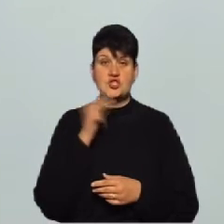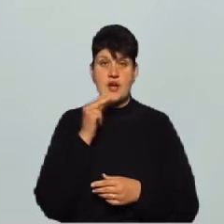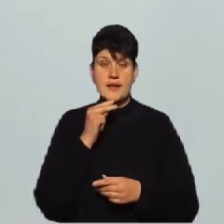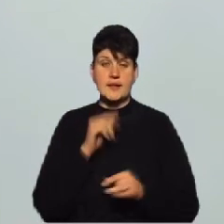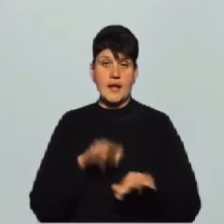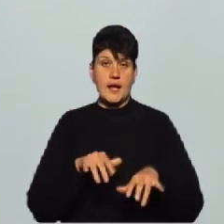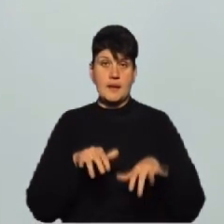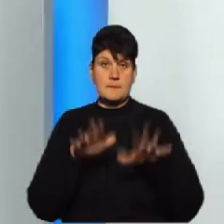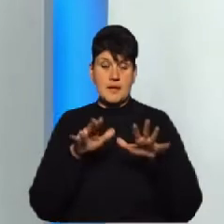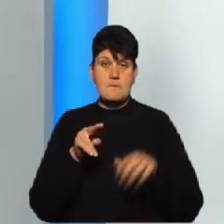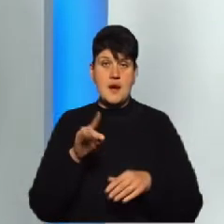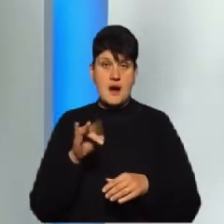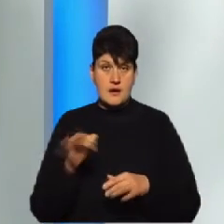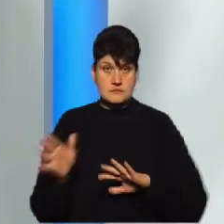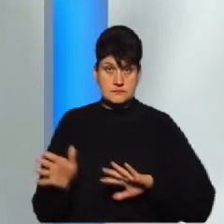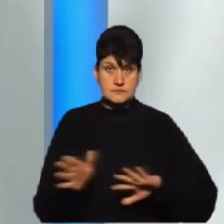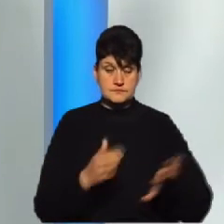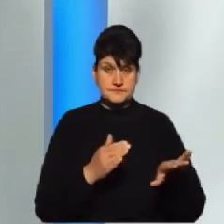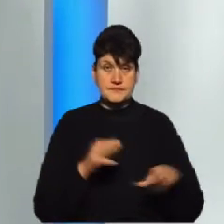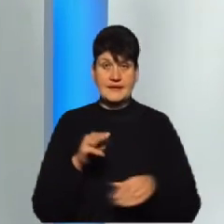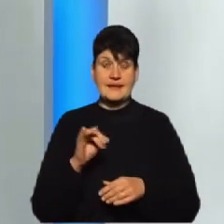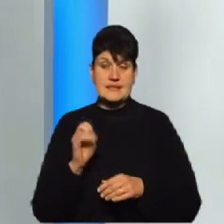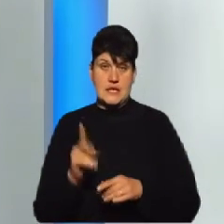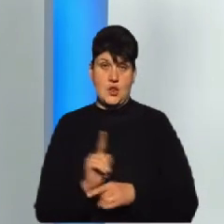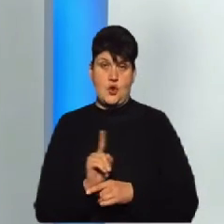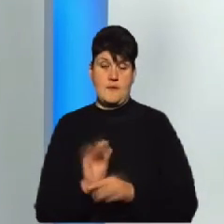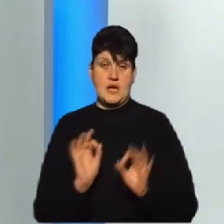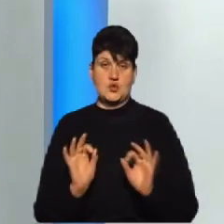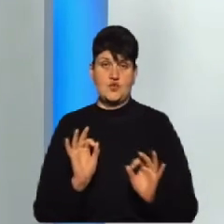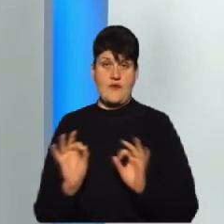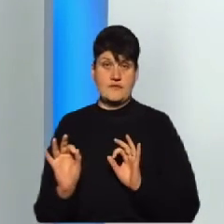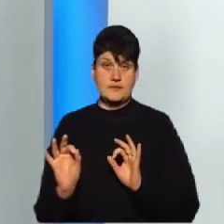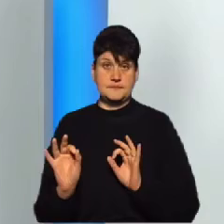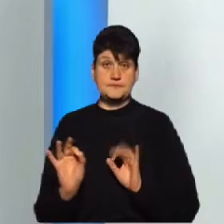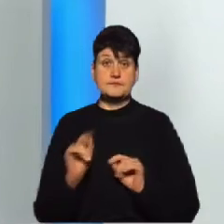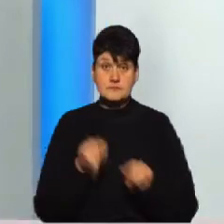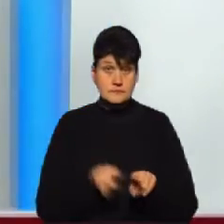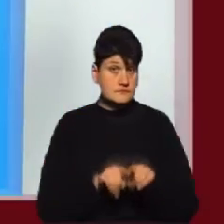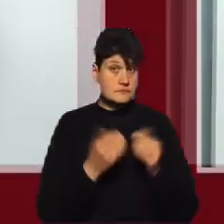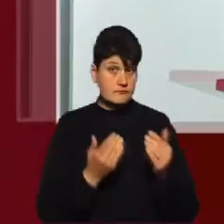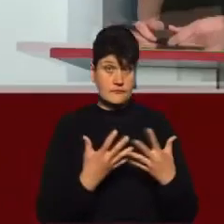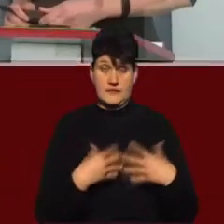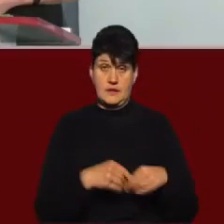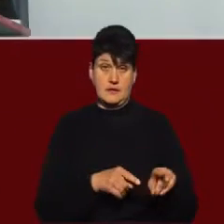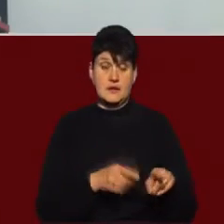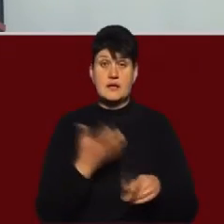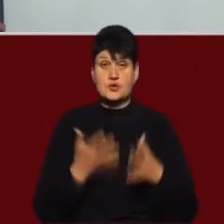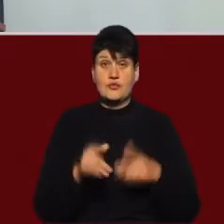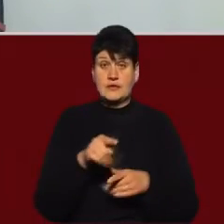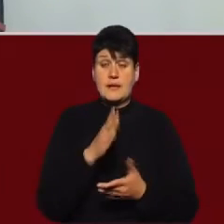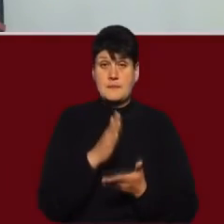тиск нормалізувався в посудині, так і в їхній сім'ї. Якщо вони мають змогу в період не